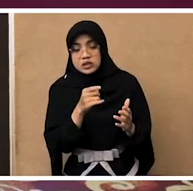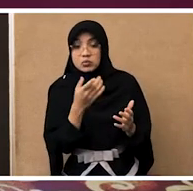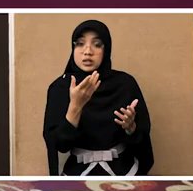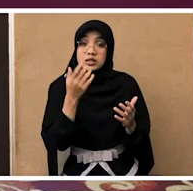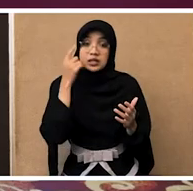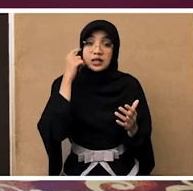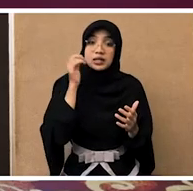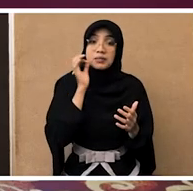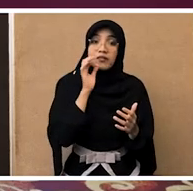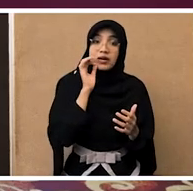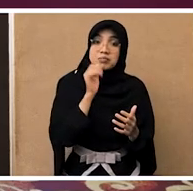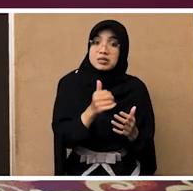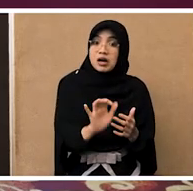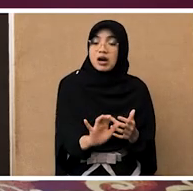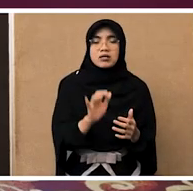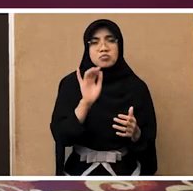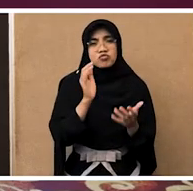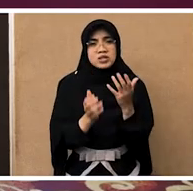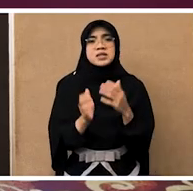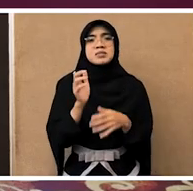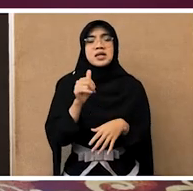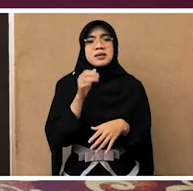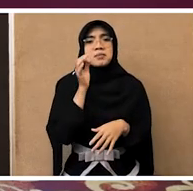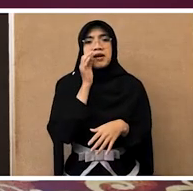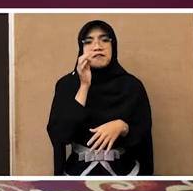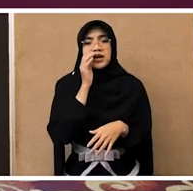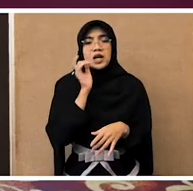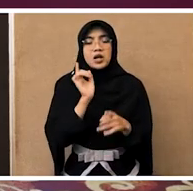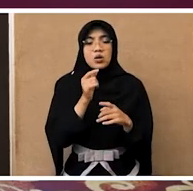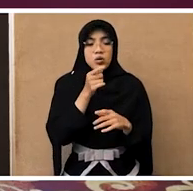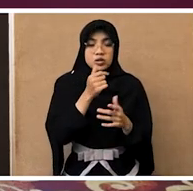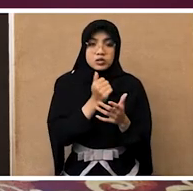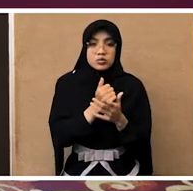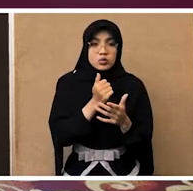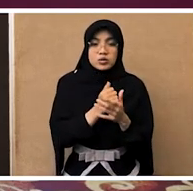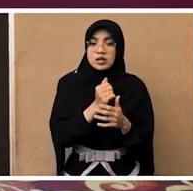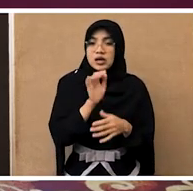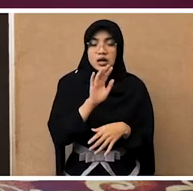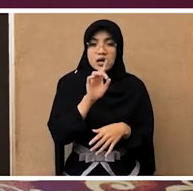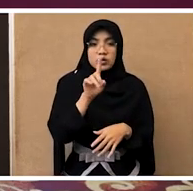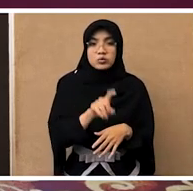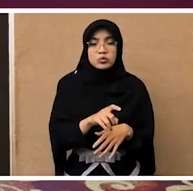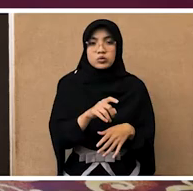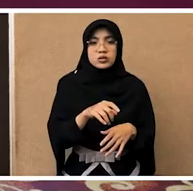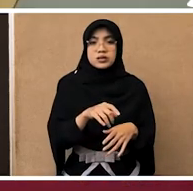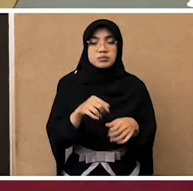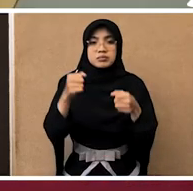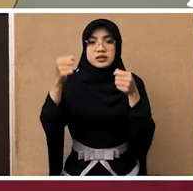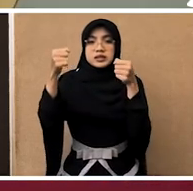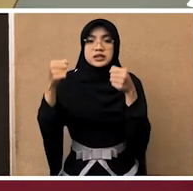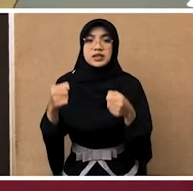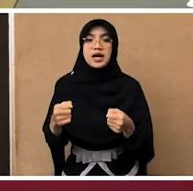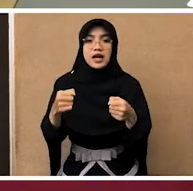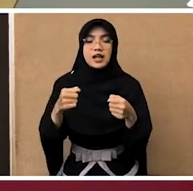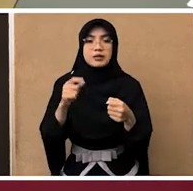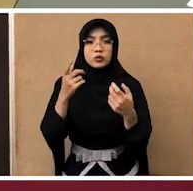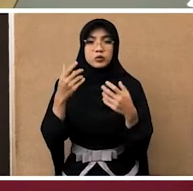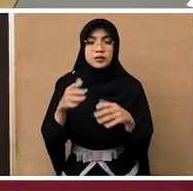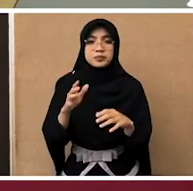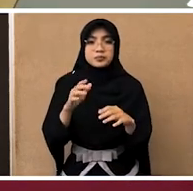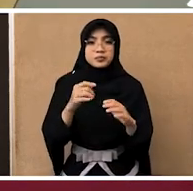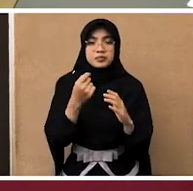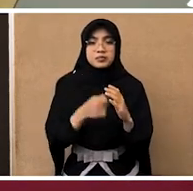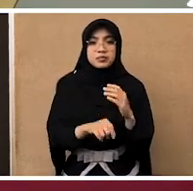bisa ndak dimaafkan bisa saja itu kan kalau memang nanti Oh ini sebetulnya tidak perlu dipidana penjara karena ini sudah ada